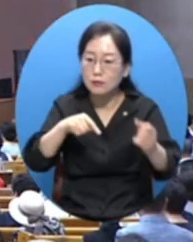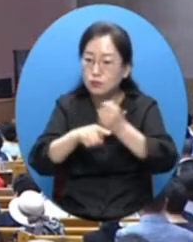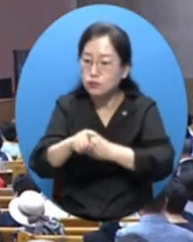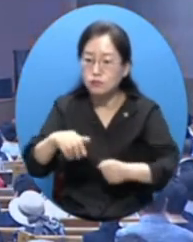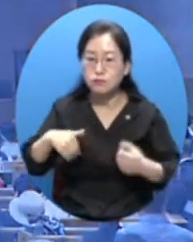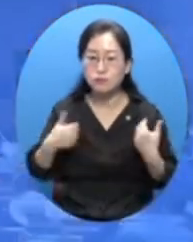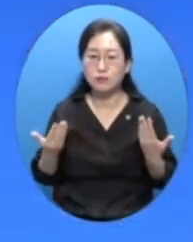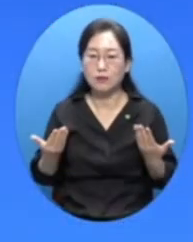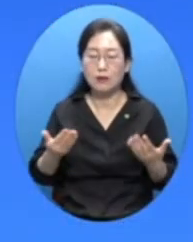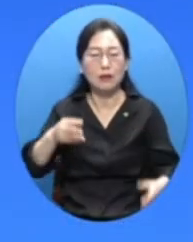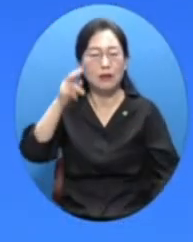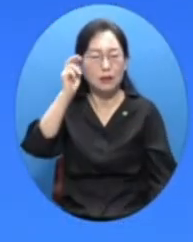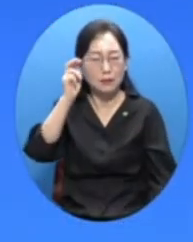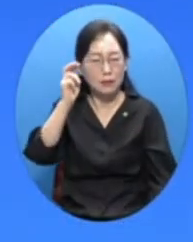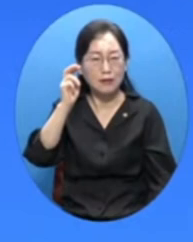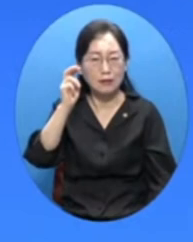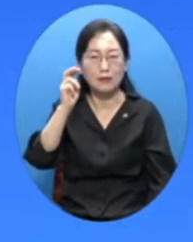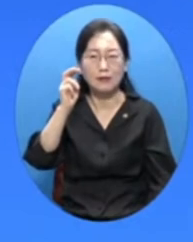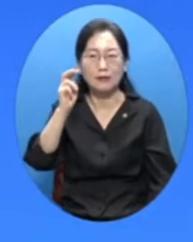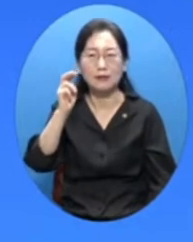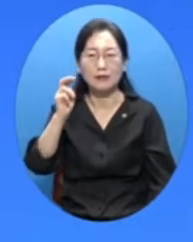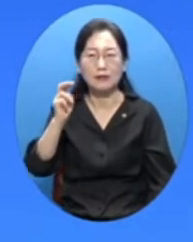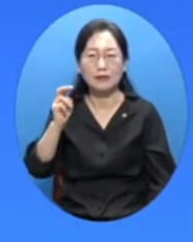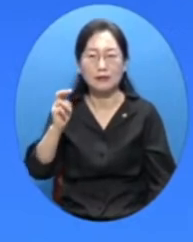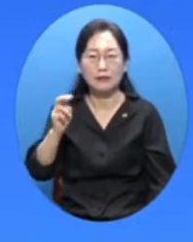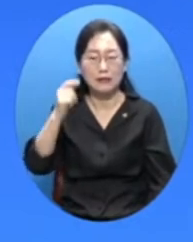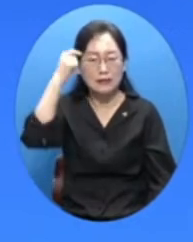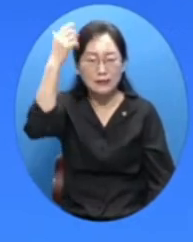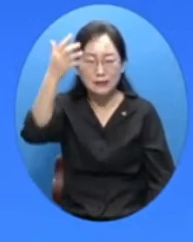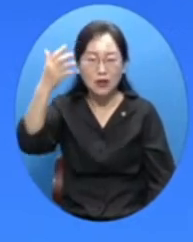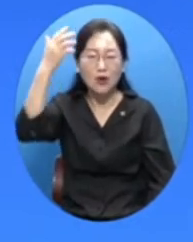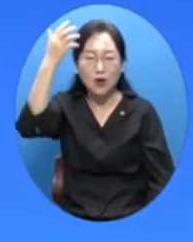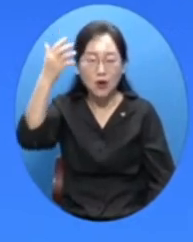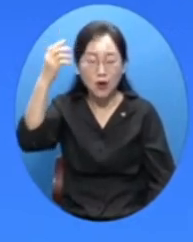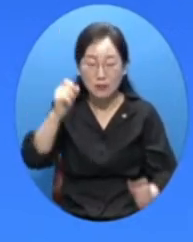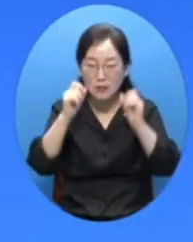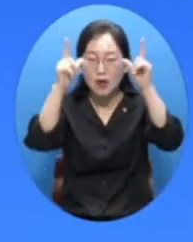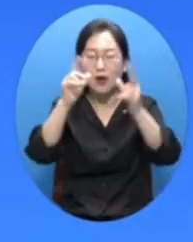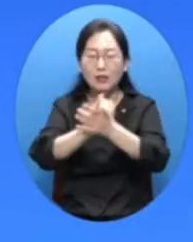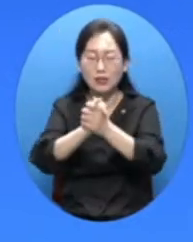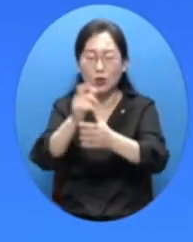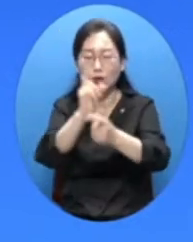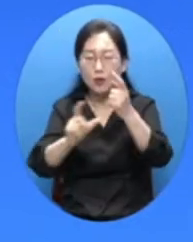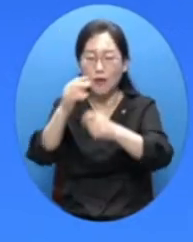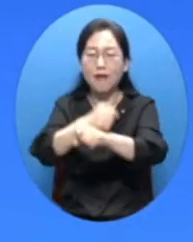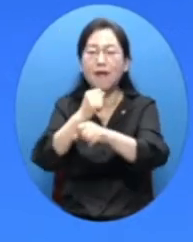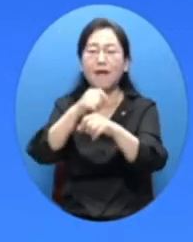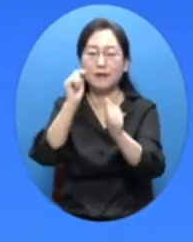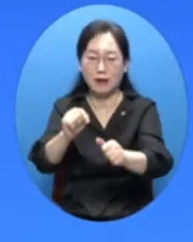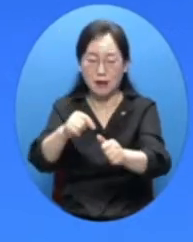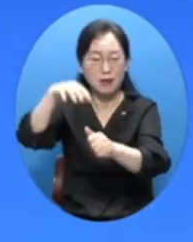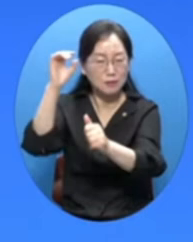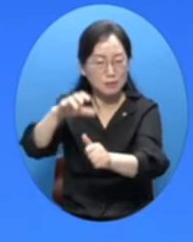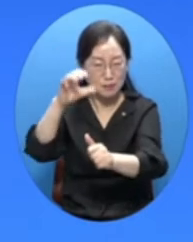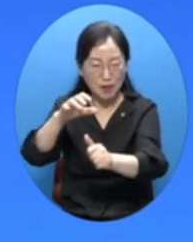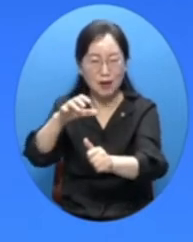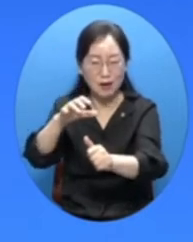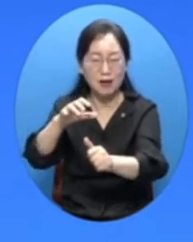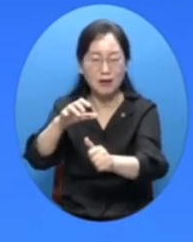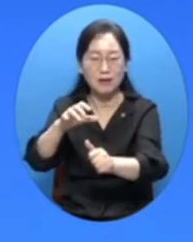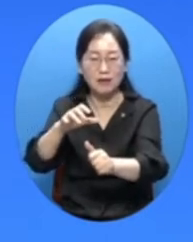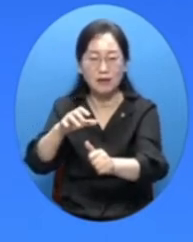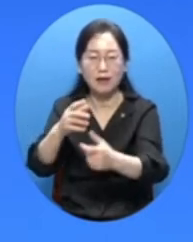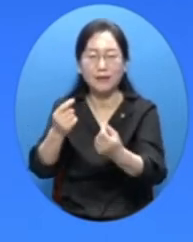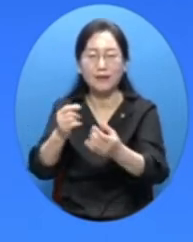모르겠어요. 아마 우리 입으로 영적으로 깨어서 기도도 더 많이 하라고 그런 핍박이 온 것 같습니다.